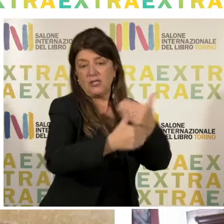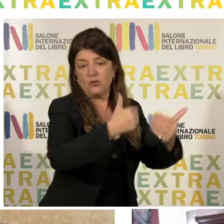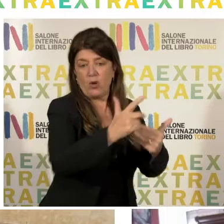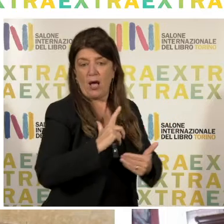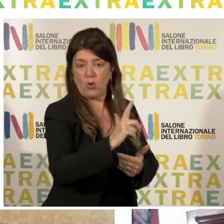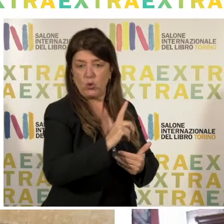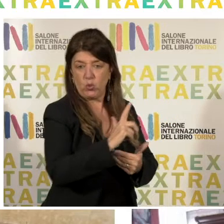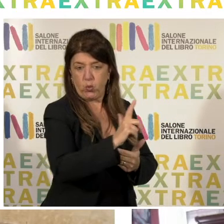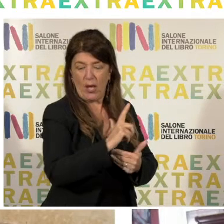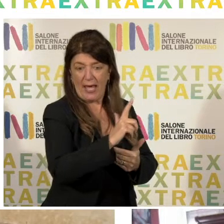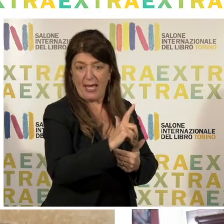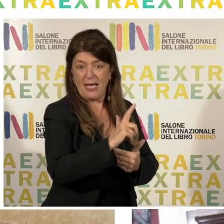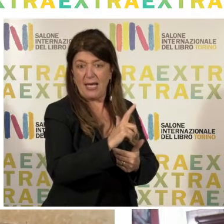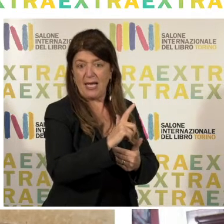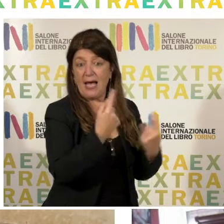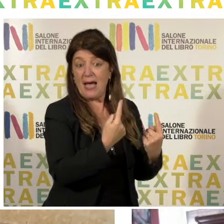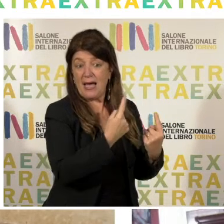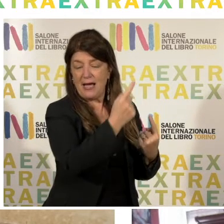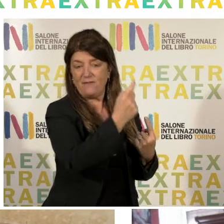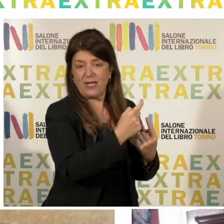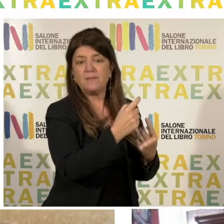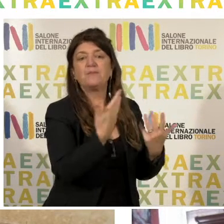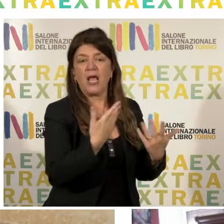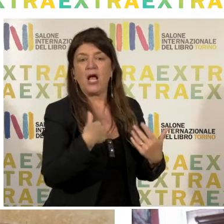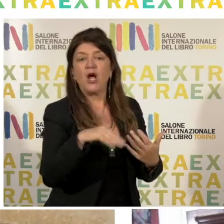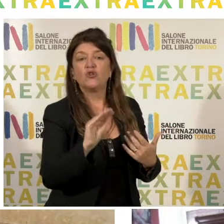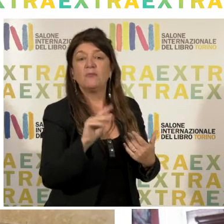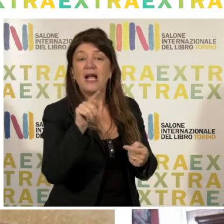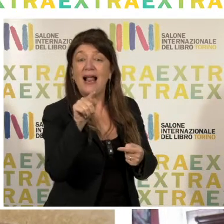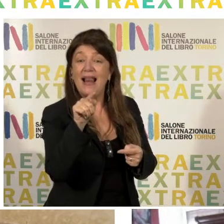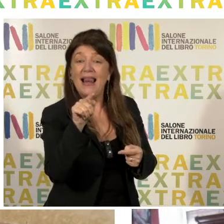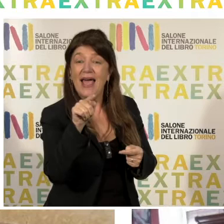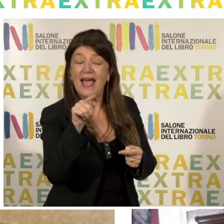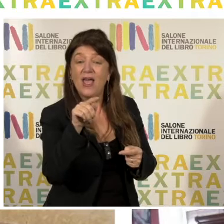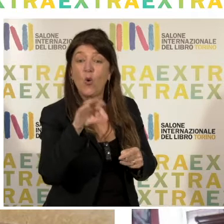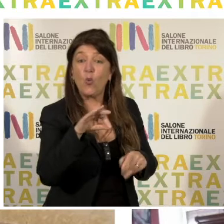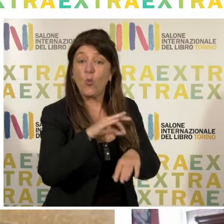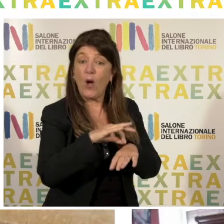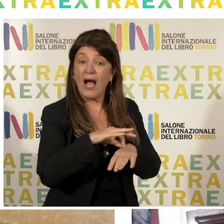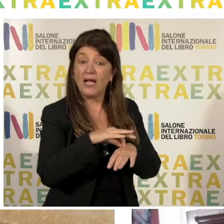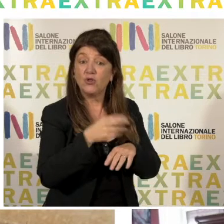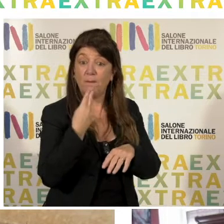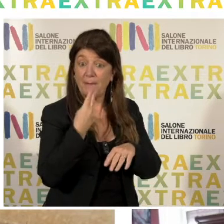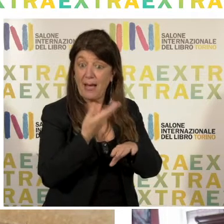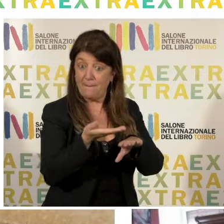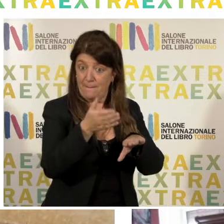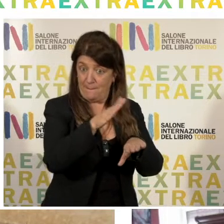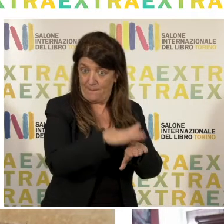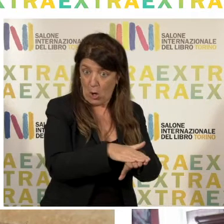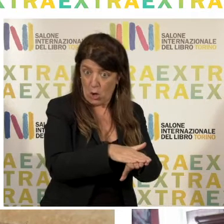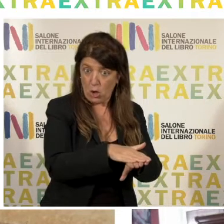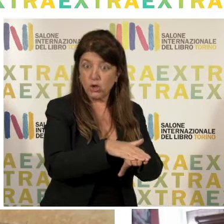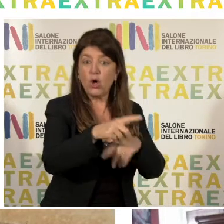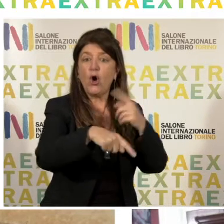D'accordo. Lei, appena diventata adulta, ha non solo quando è morto suo padre, ha